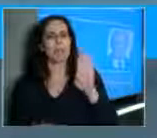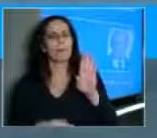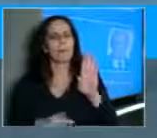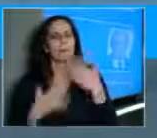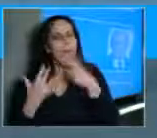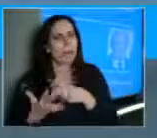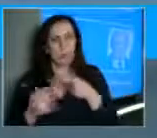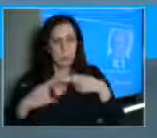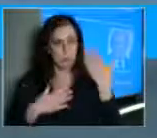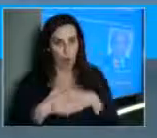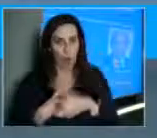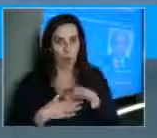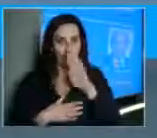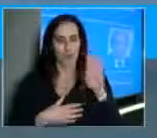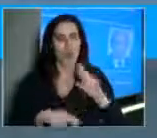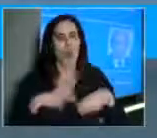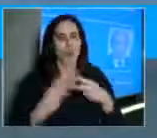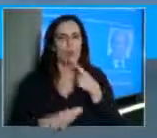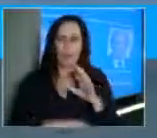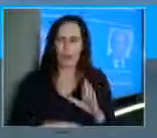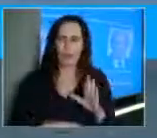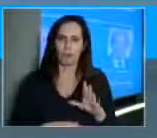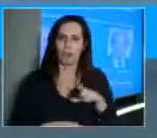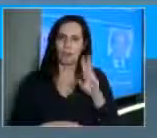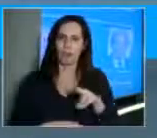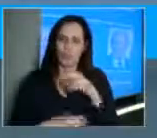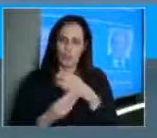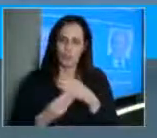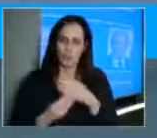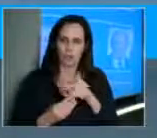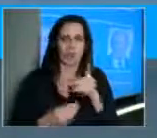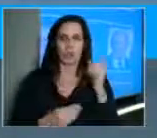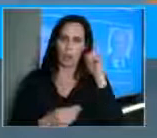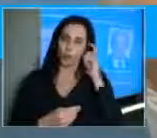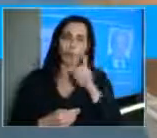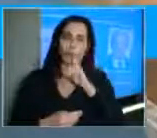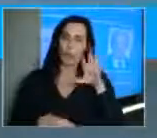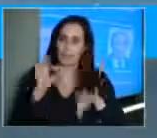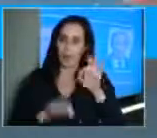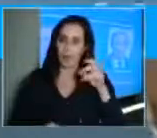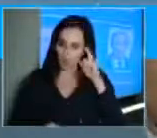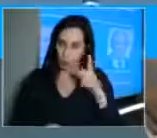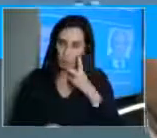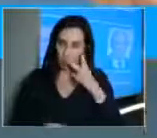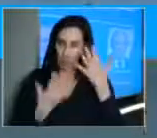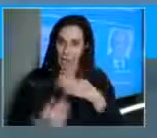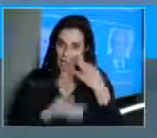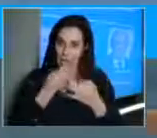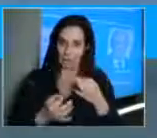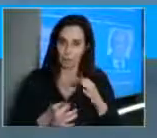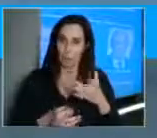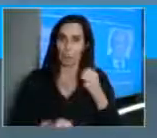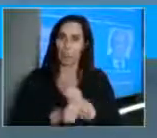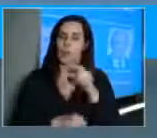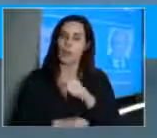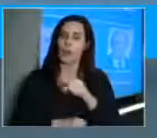אתכם? בימים האחרונים הוא חוזר ואומר שיש חשש מאחוז הצבעה נמוך. את יודעת, את ראית הסקרים הפנימיים, אולי הוא